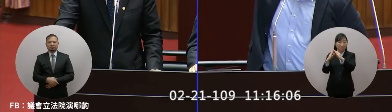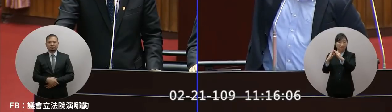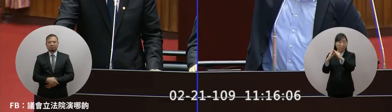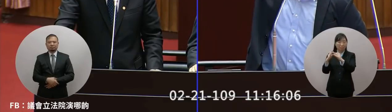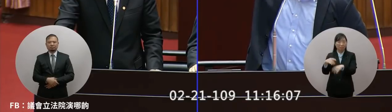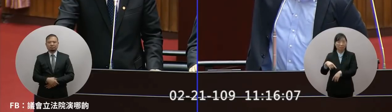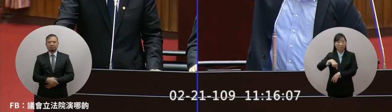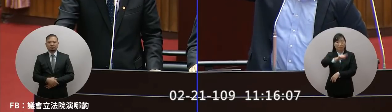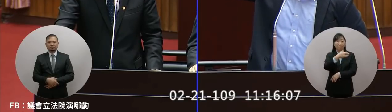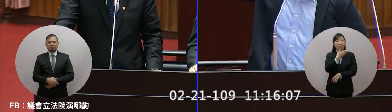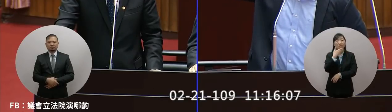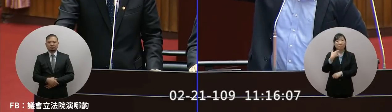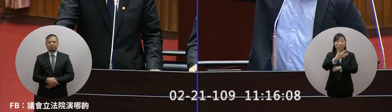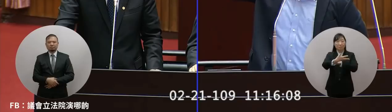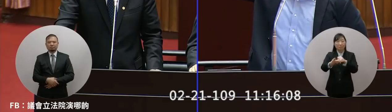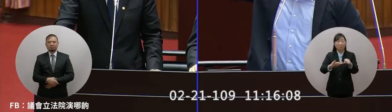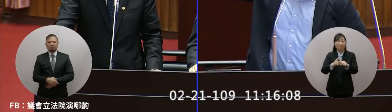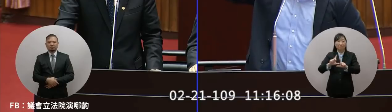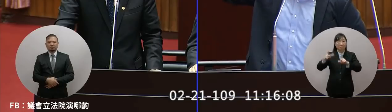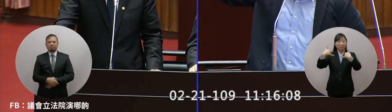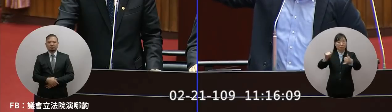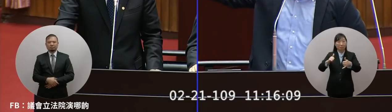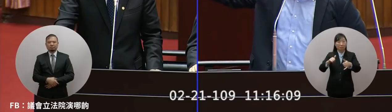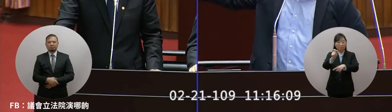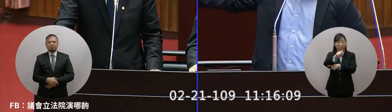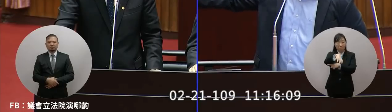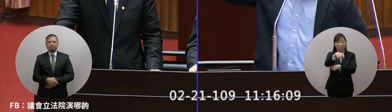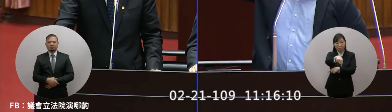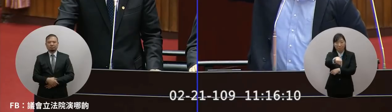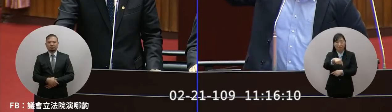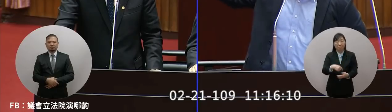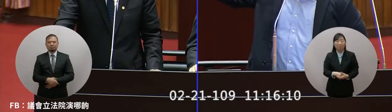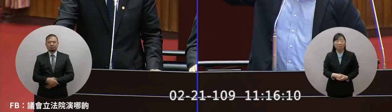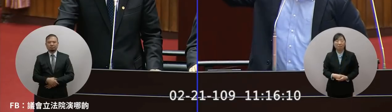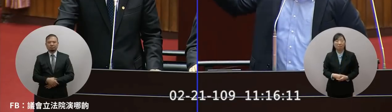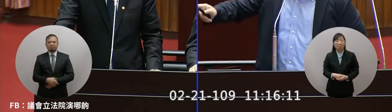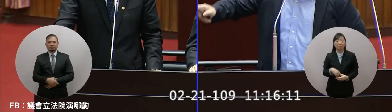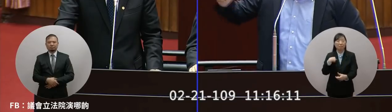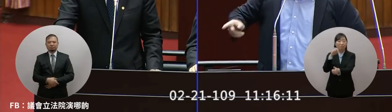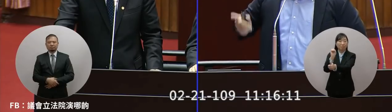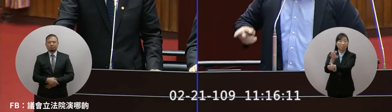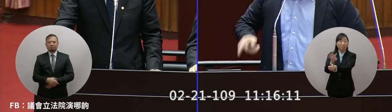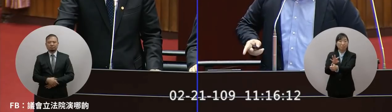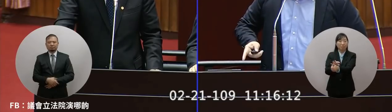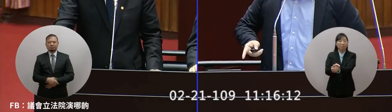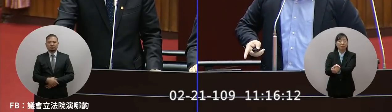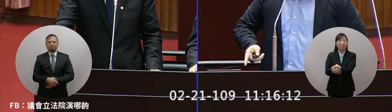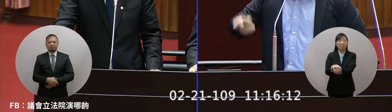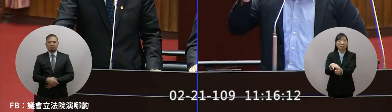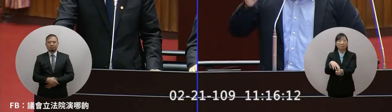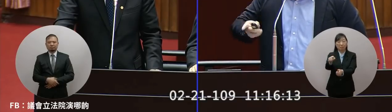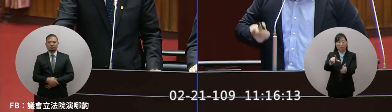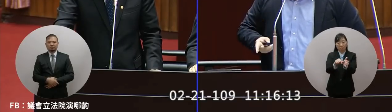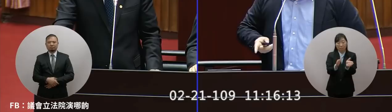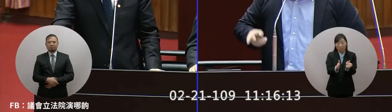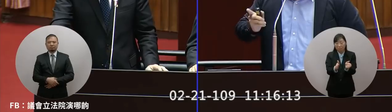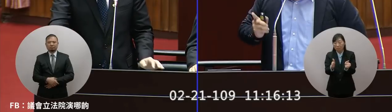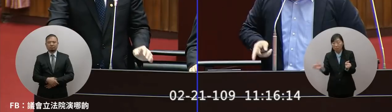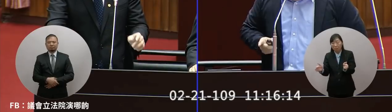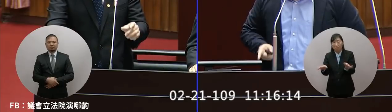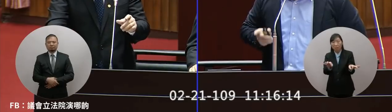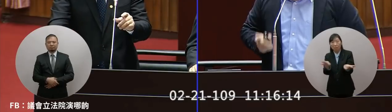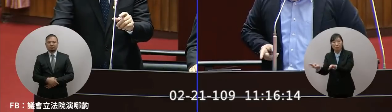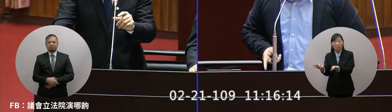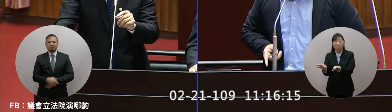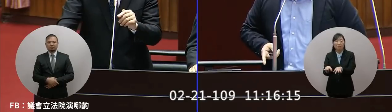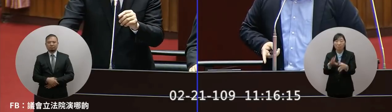这个青岛东路办公室，然后要求说，好，这个谈这个展延的事情，你觉得公股银行可